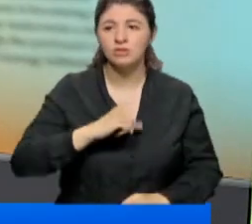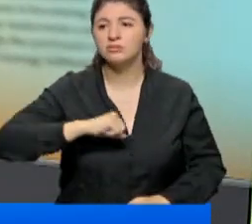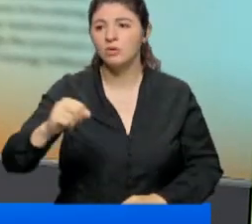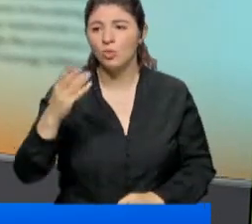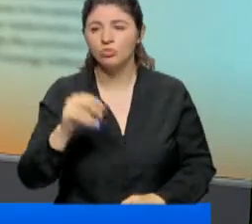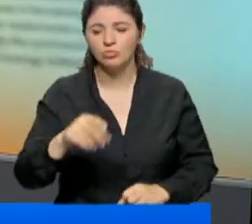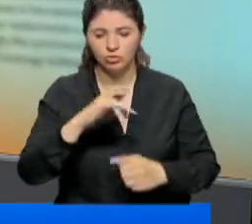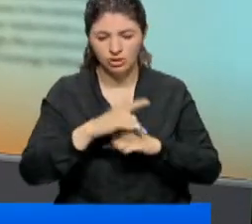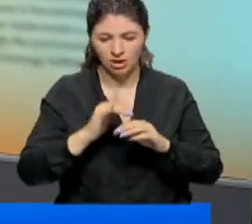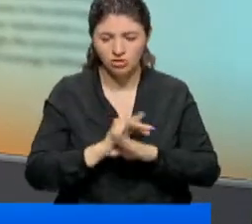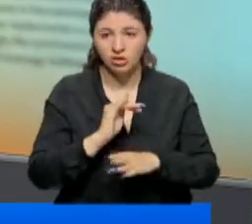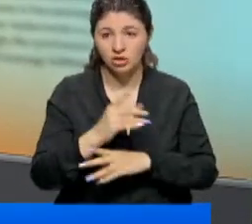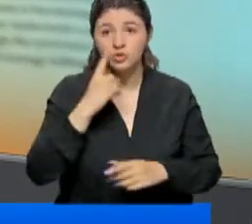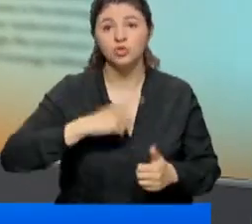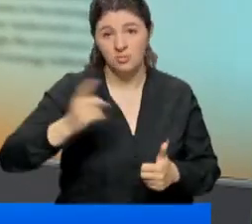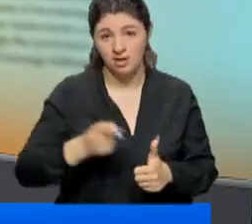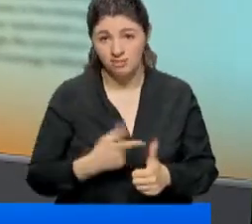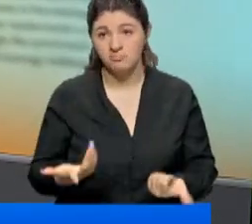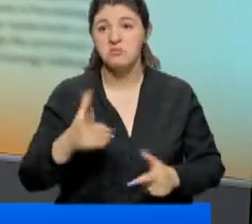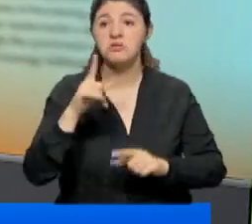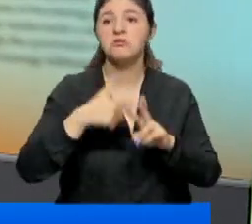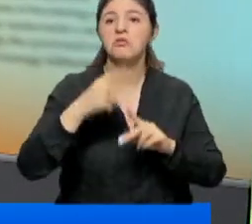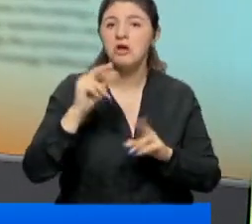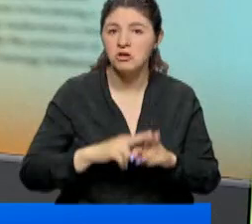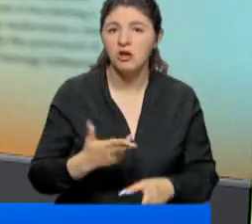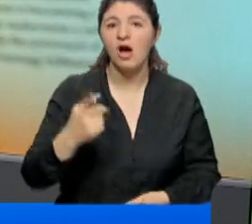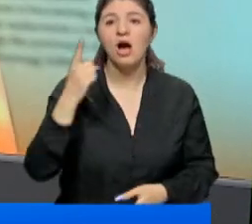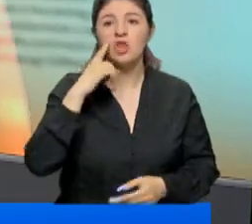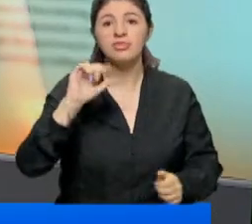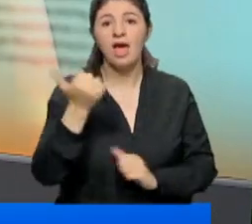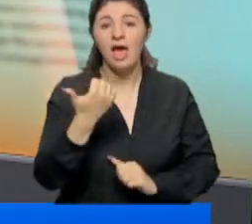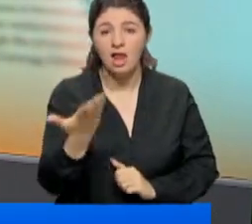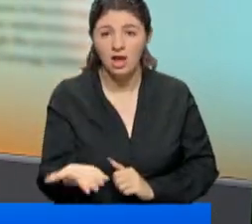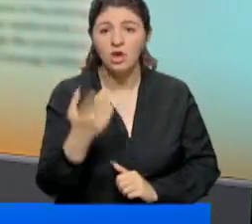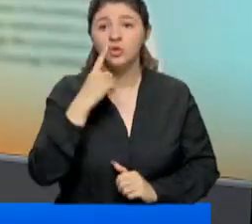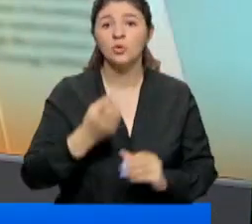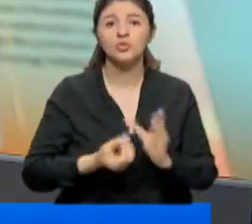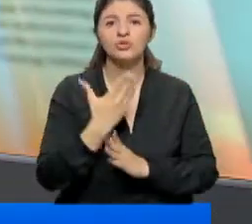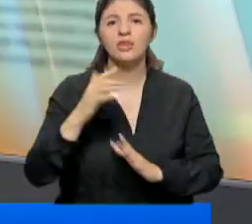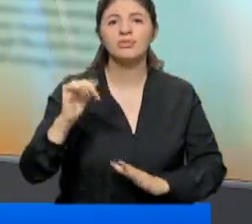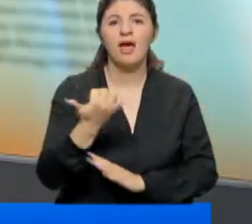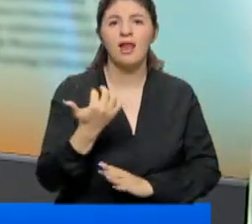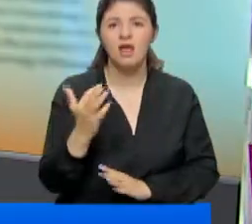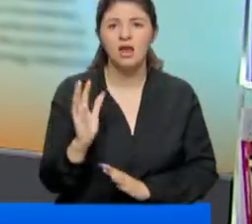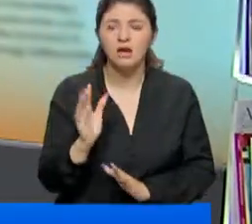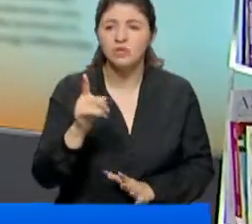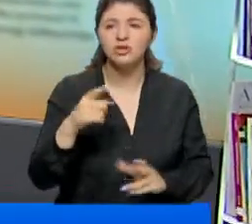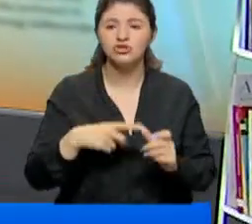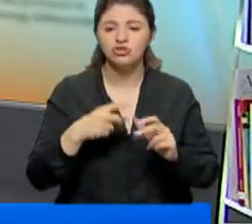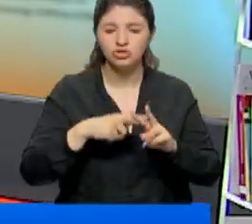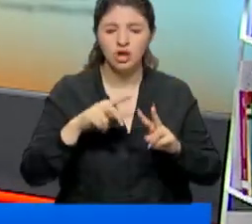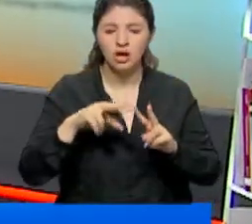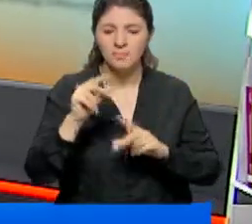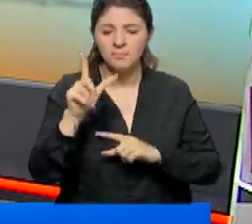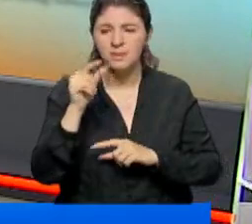olsanız şarjlı olsanız bu ülkede yaşayacaksak Cumhuriyetle ettik Atatürk değerleri cumhuriyetin kurucu değerleri ya şanlıkaya burada